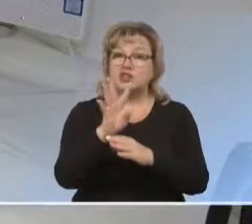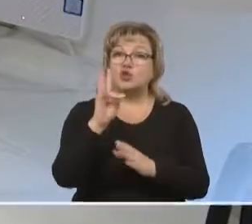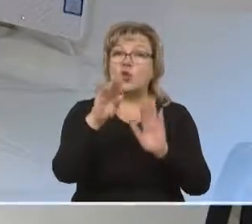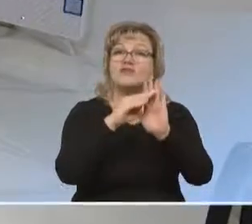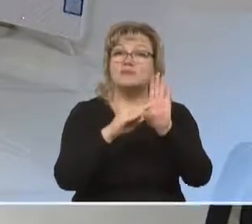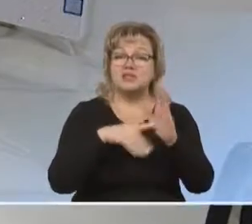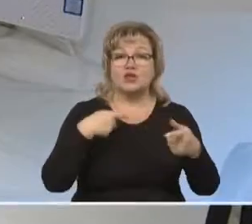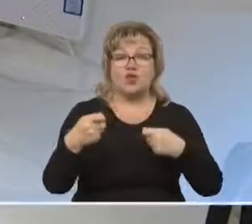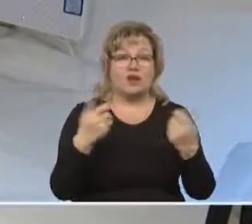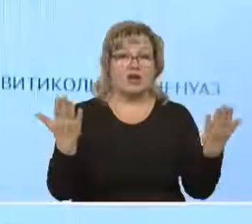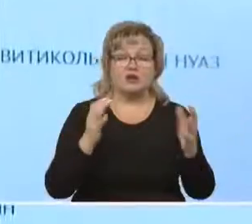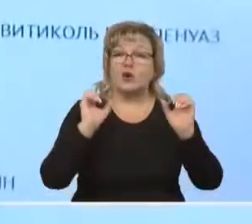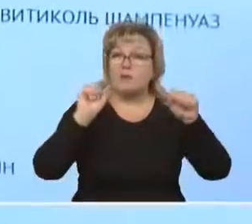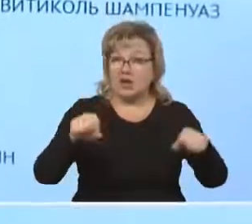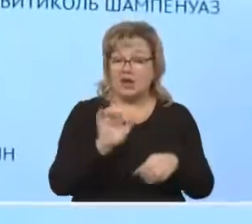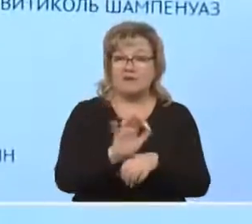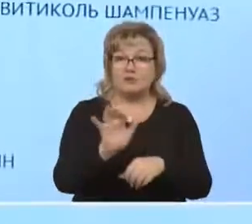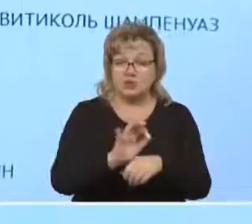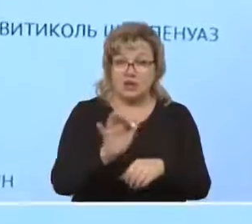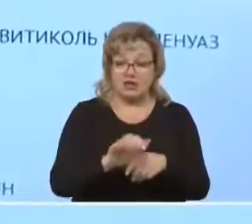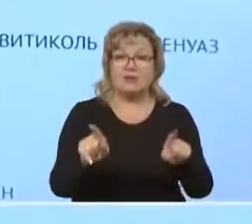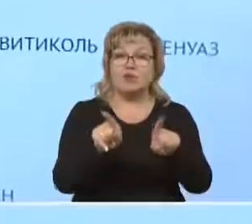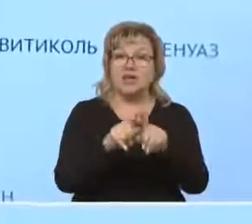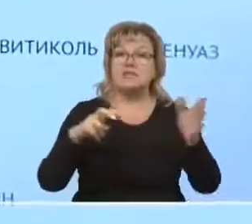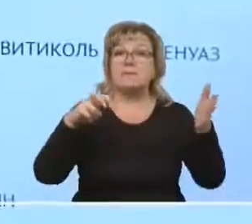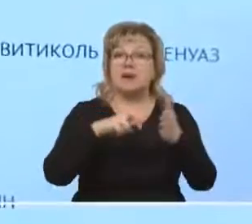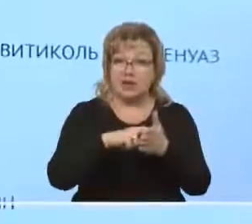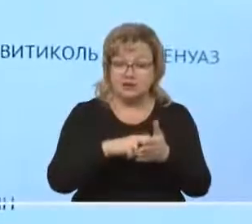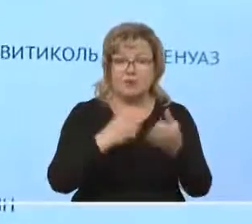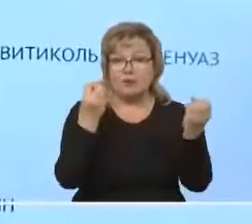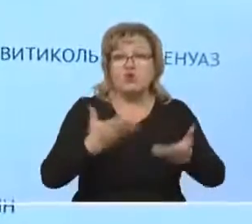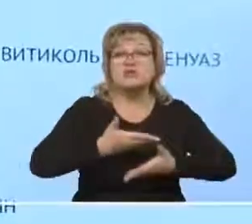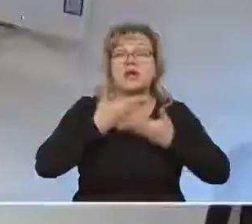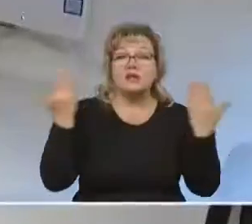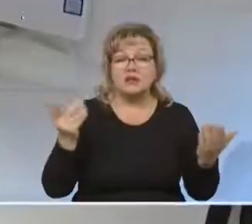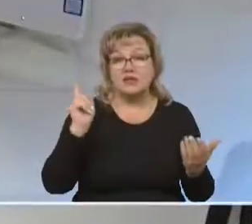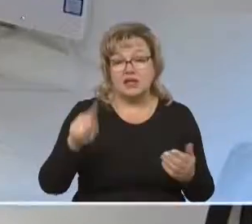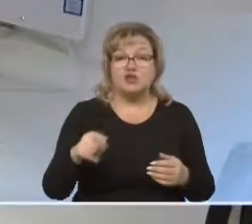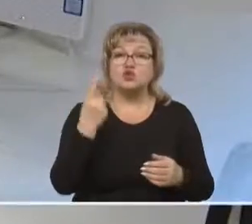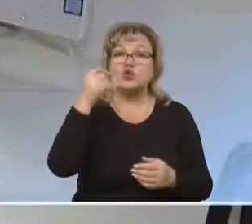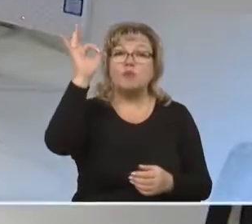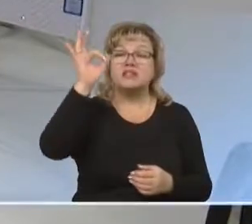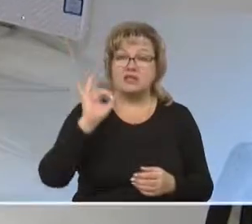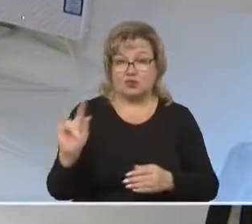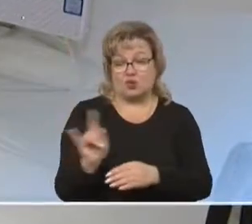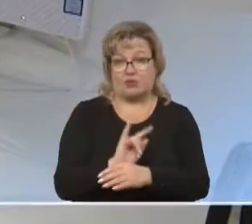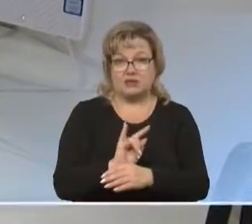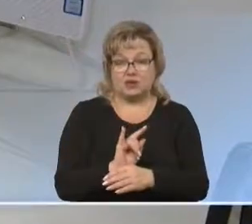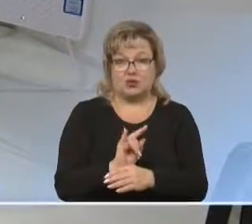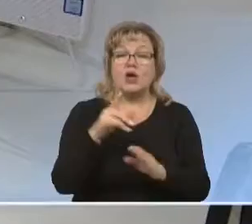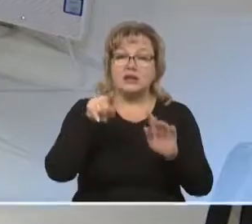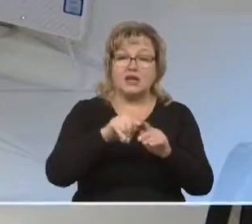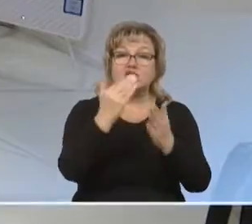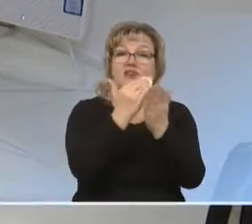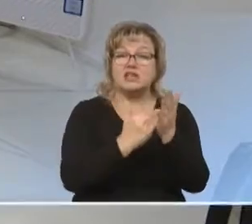списке товаров, которые могли бы выпускаться под этим брендом, их просто нет. Это означает стопроцентную подделку. Также в реестре